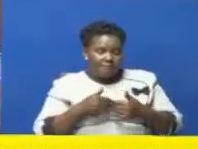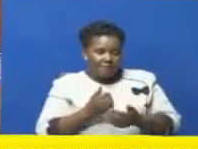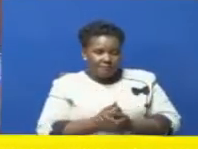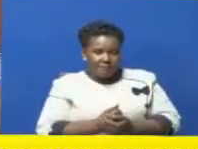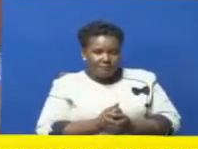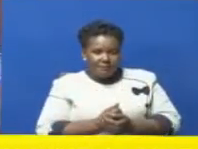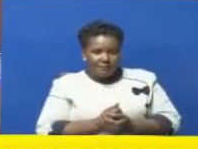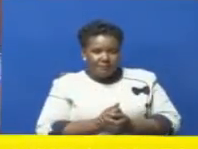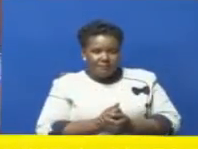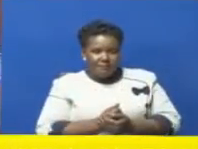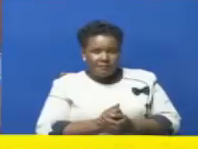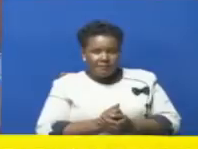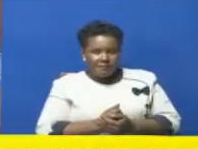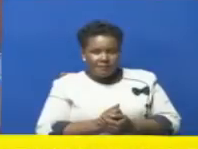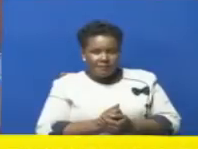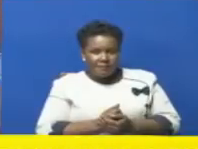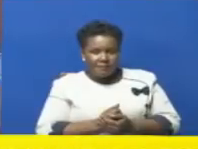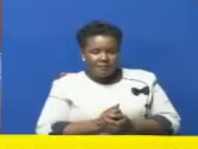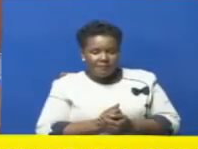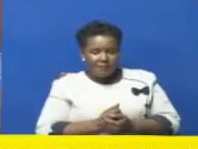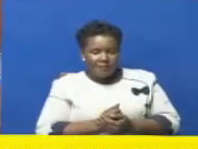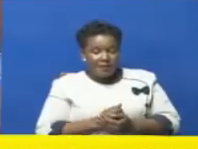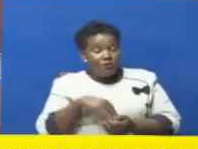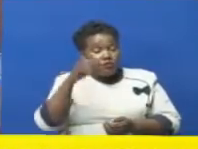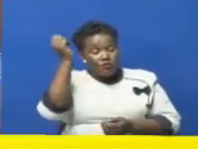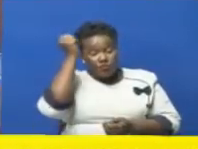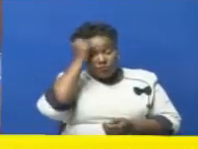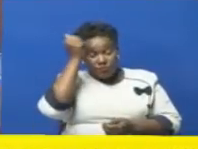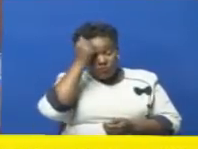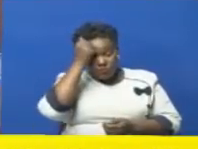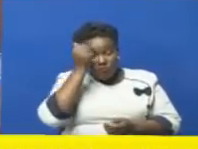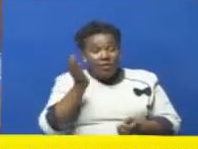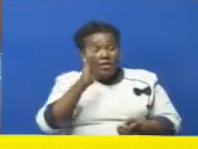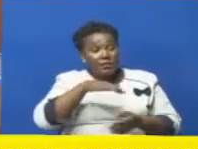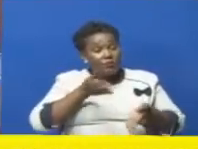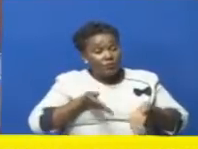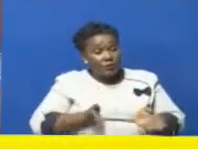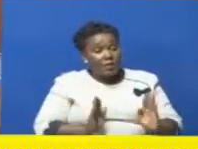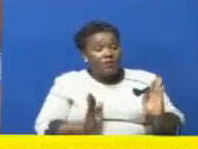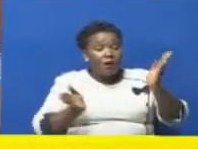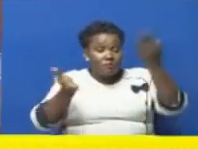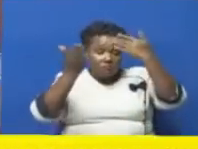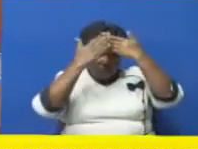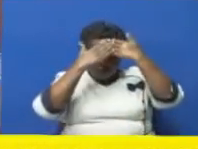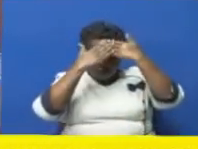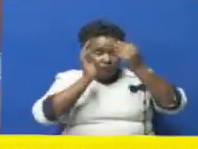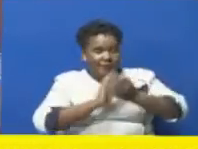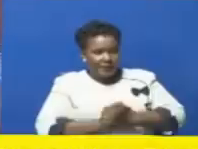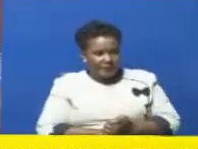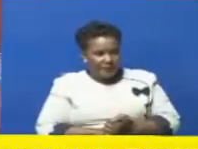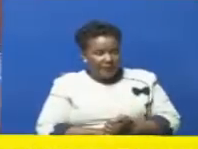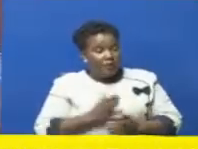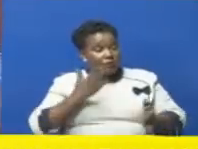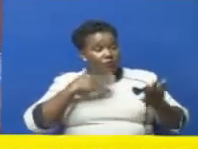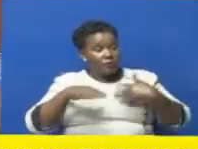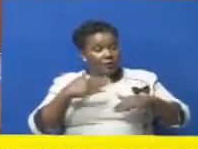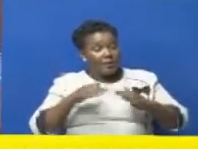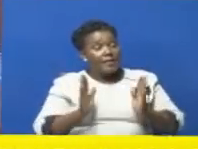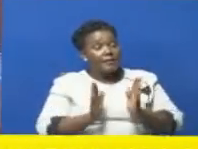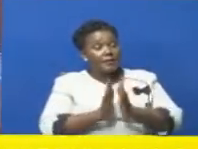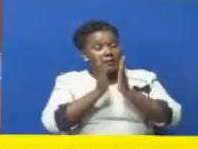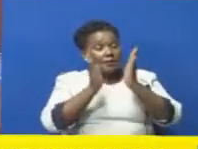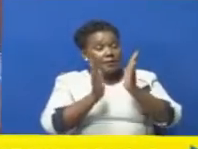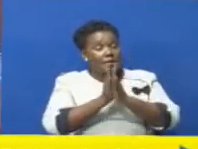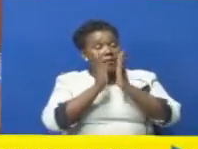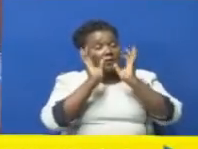mazazi, kumbe ni birthday, ni ile kumbukizi ya siku ya kuzaliwa. Naam. Tukutakie ushirikiaji mwema wa kumbukizi